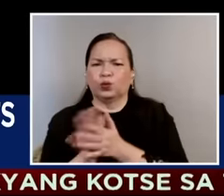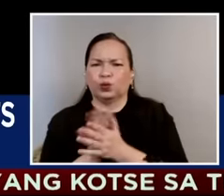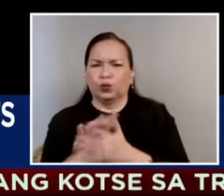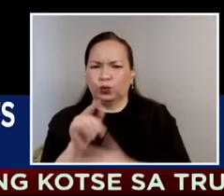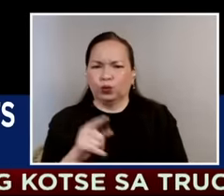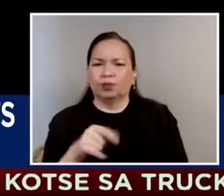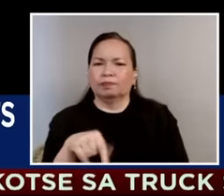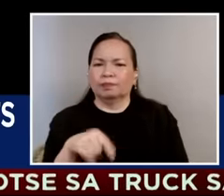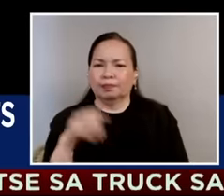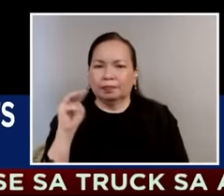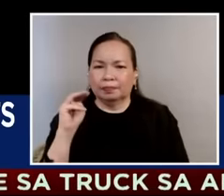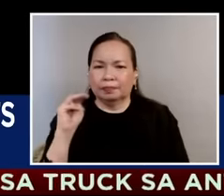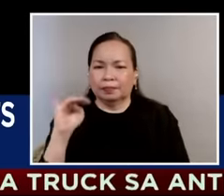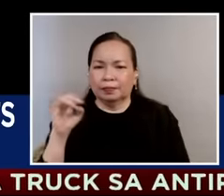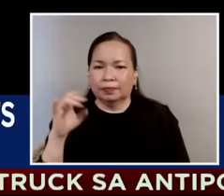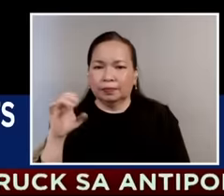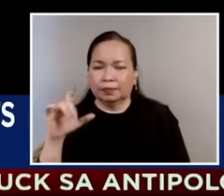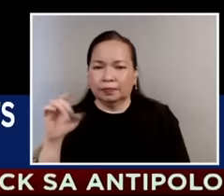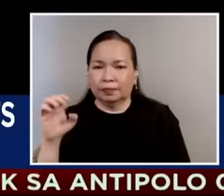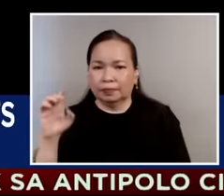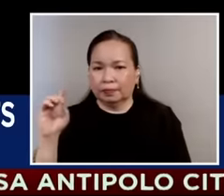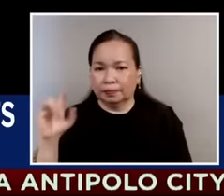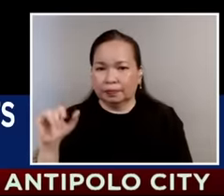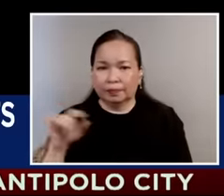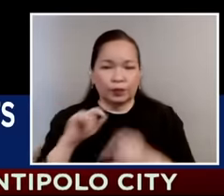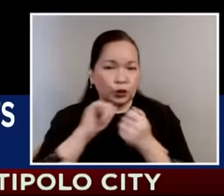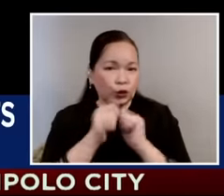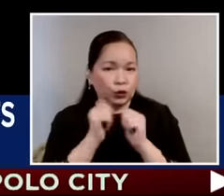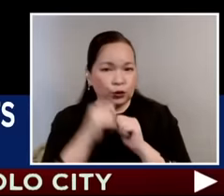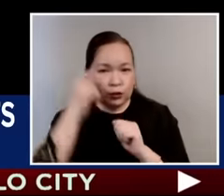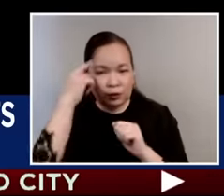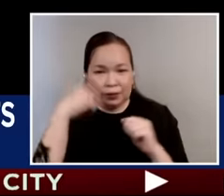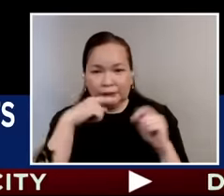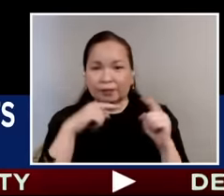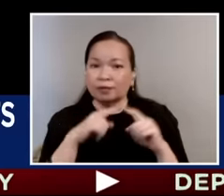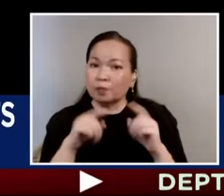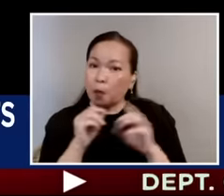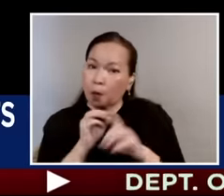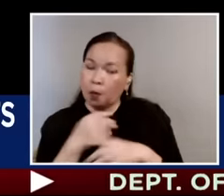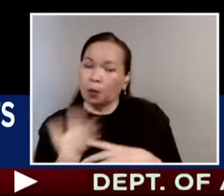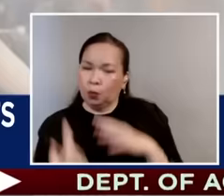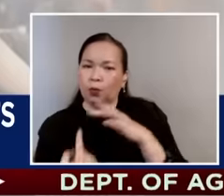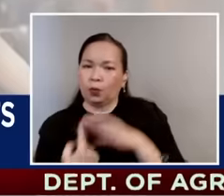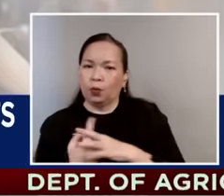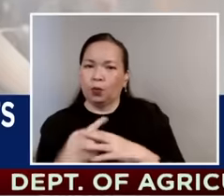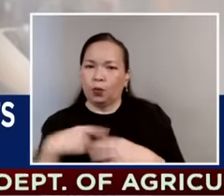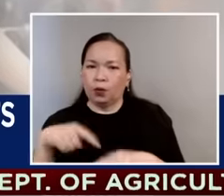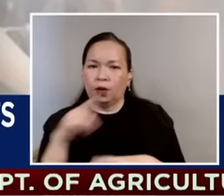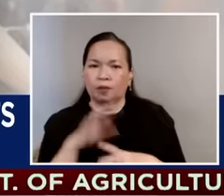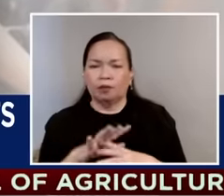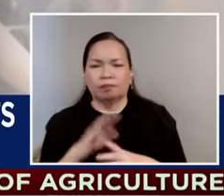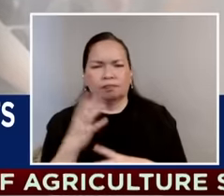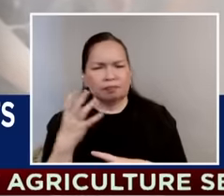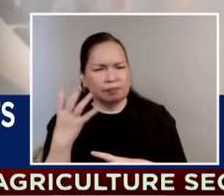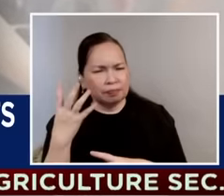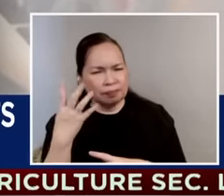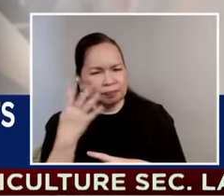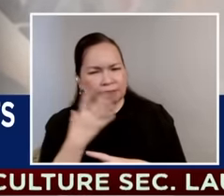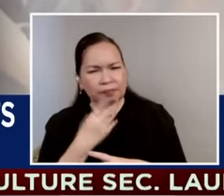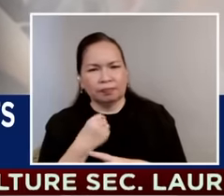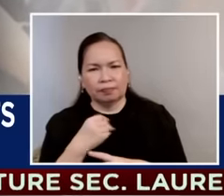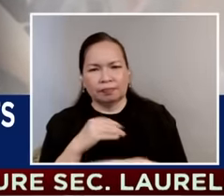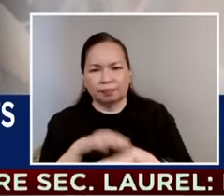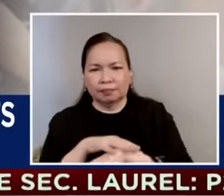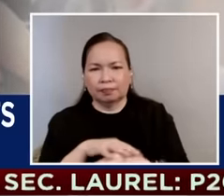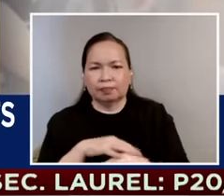D. Iba-ibang looks ni Michelle na lalong nagpatingkad sa kanyang oriental beauty. Gaya na lamang ng kanyang